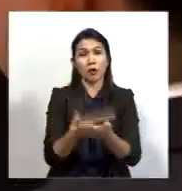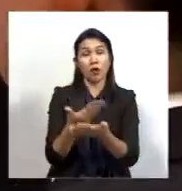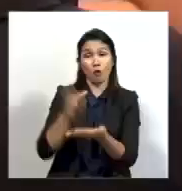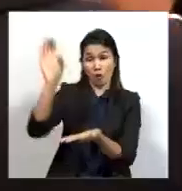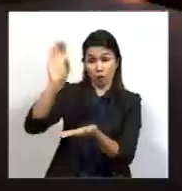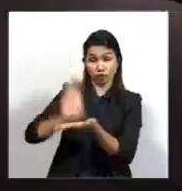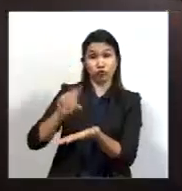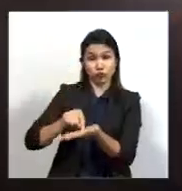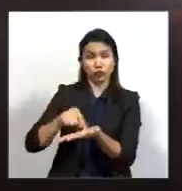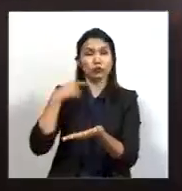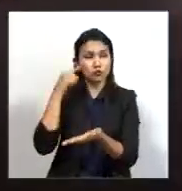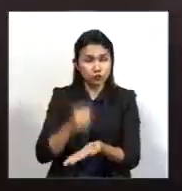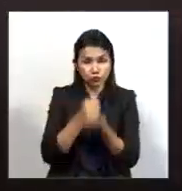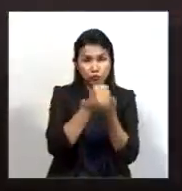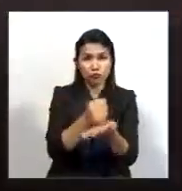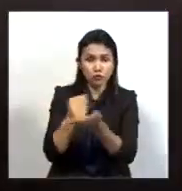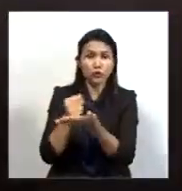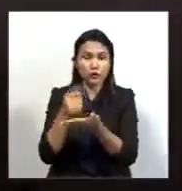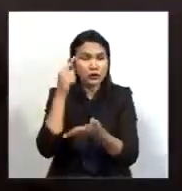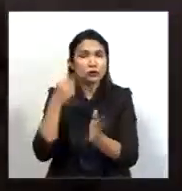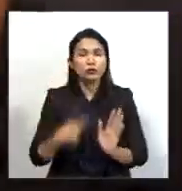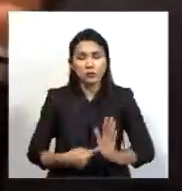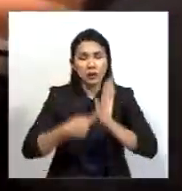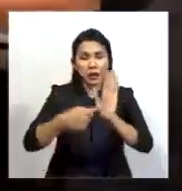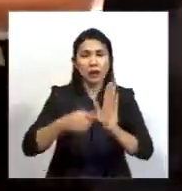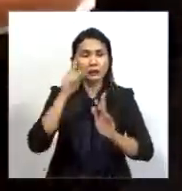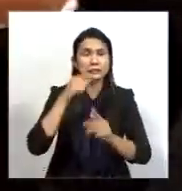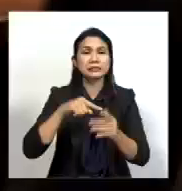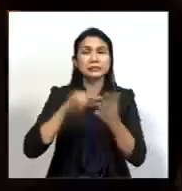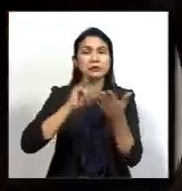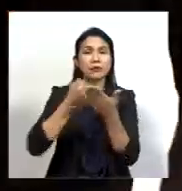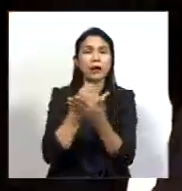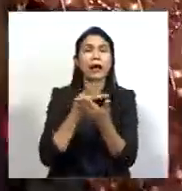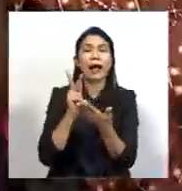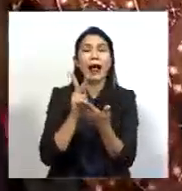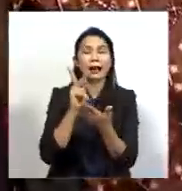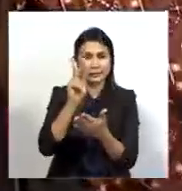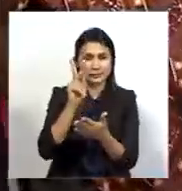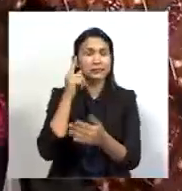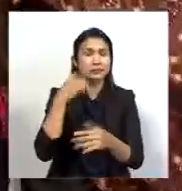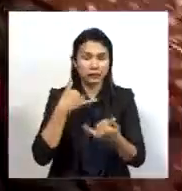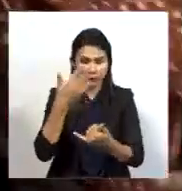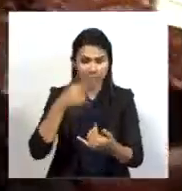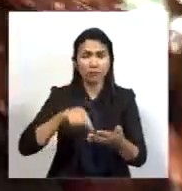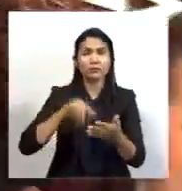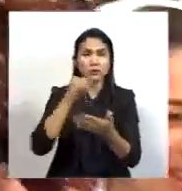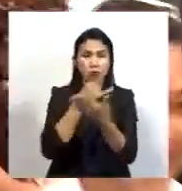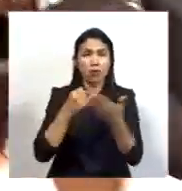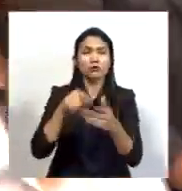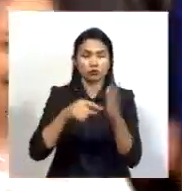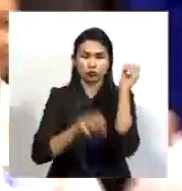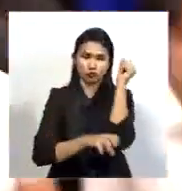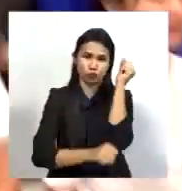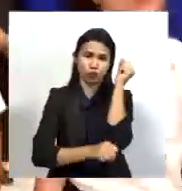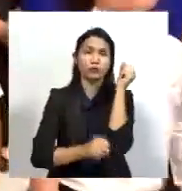พมาเป็นทุนในการดำเนินการโดยจะนำร่องในจังหวัดกาฬสินธุ์เป็นพื้นที่แรกเพราะเป็น1ใน3จังหวัดที่มีปัญหาความยากจนของ